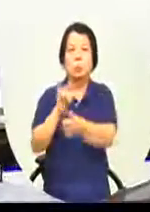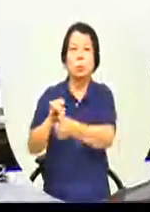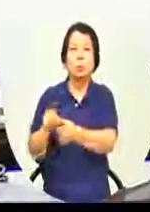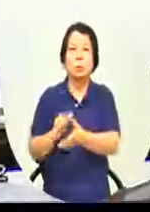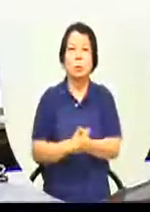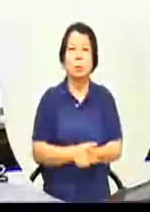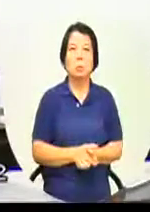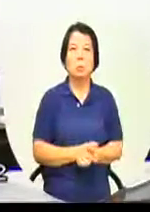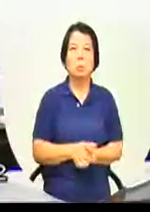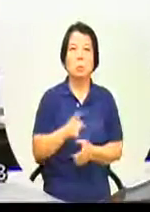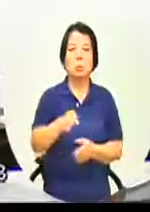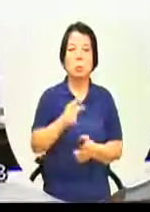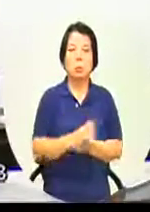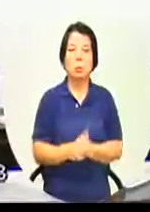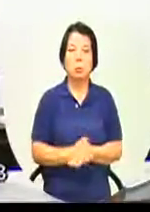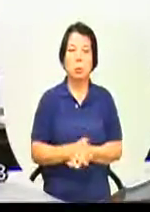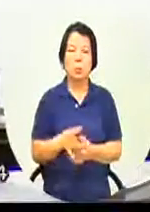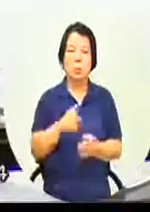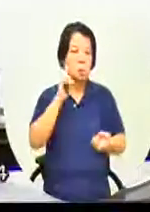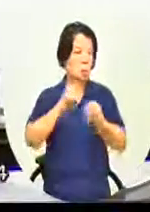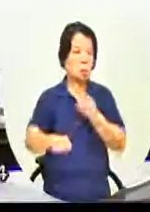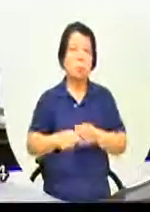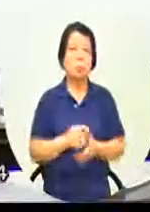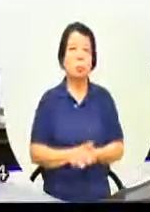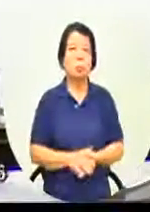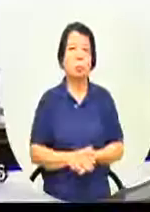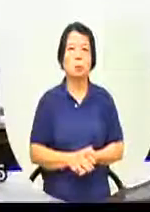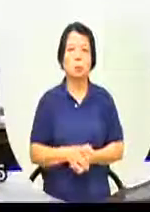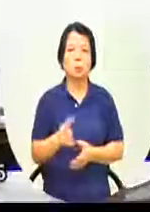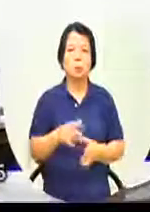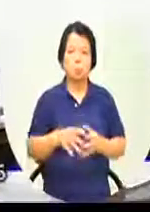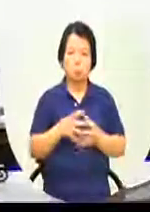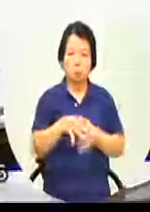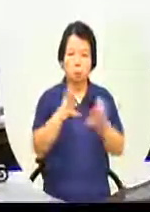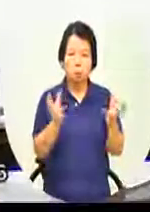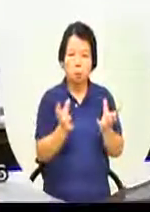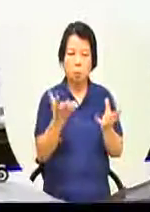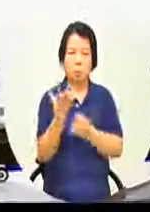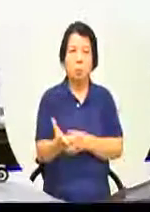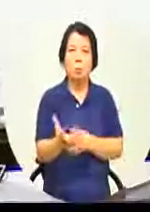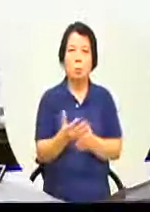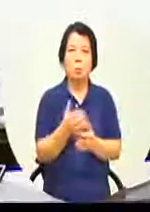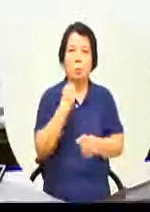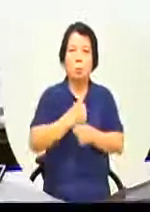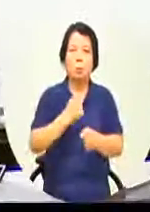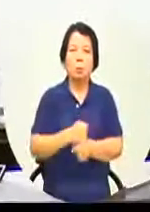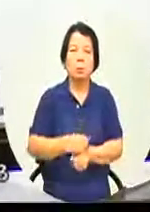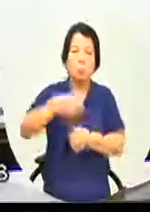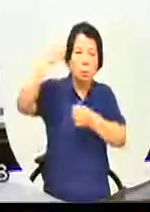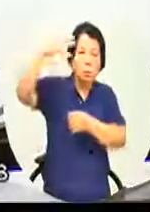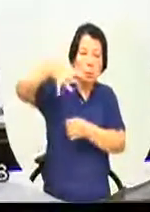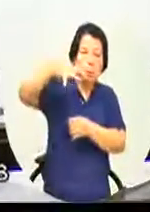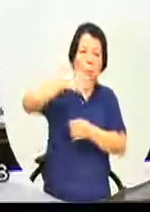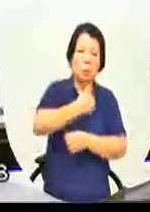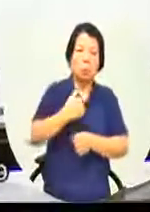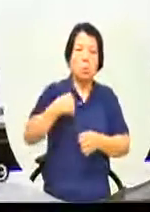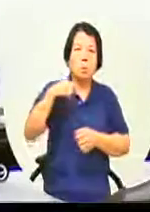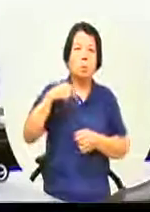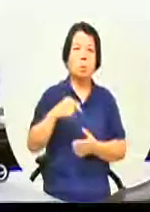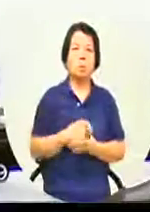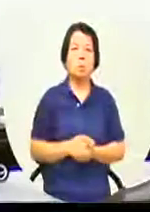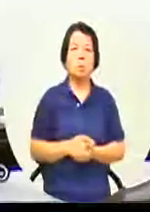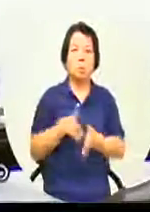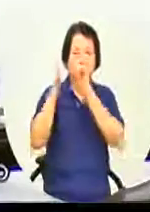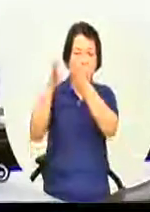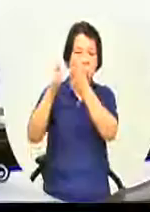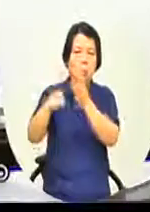上去，这是很夸张的这样的方式。其实它大部分的都在做太阳能，但是在屏